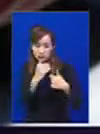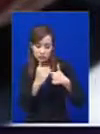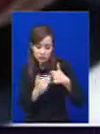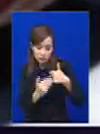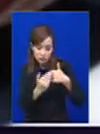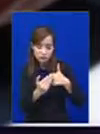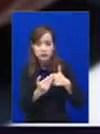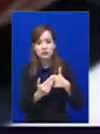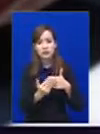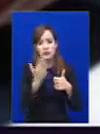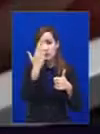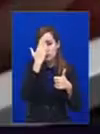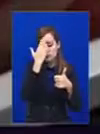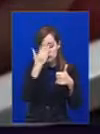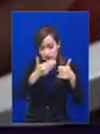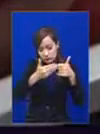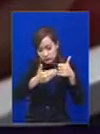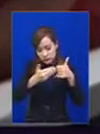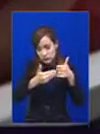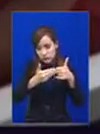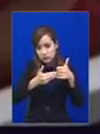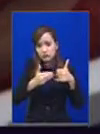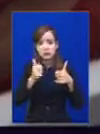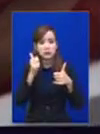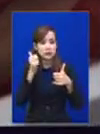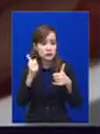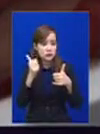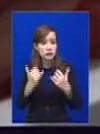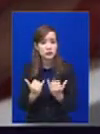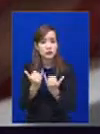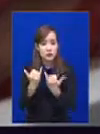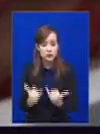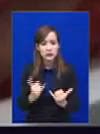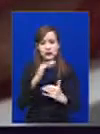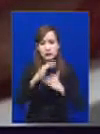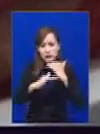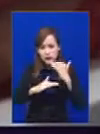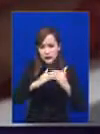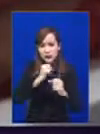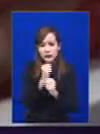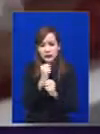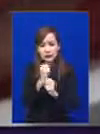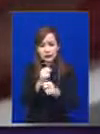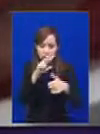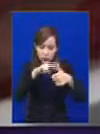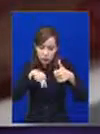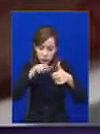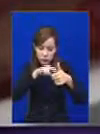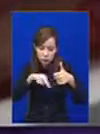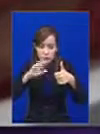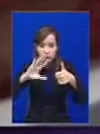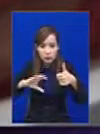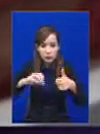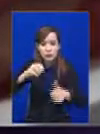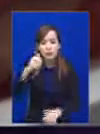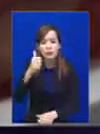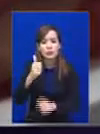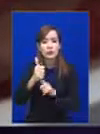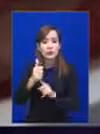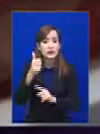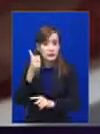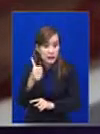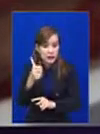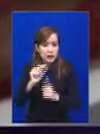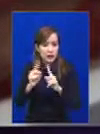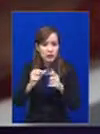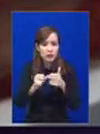ทางด้านหน้าของข้างสะโพกซึ่งในปัจจุบันมีการพัฒนาเทคนิคการรักษาเพื่อให้ผู้ป่วยฟื้นตัวได้เร็วและลดอัตราการเกิด